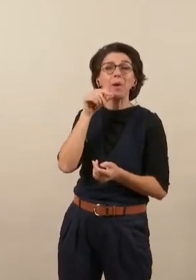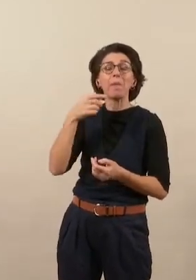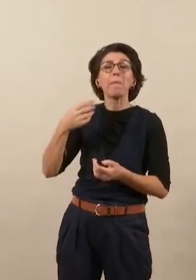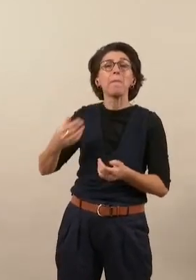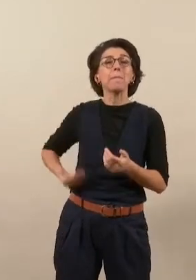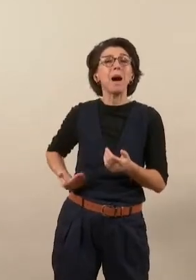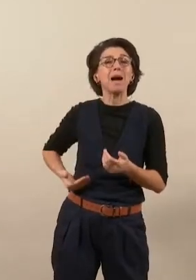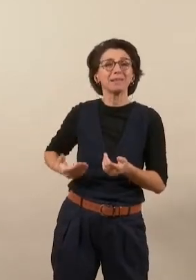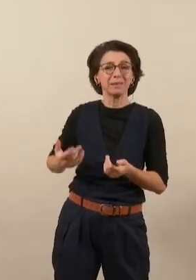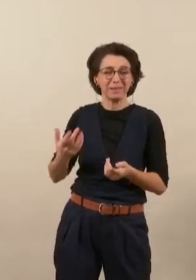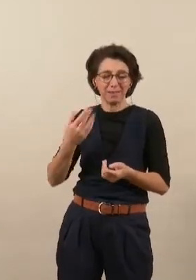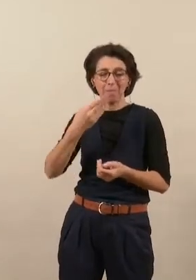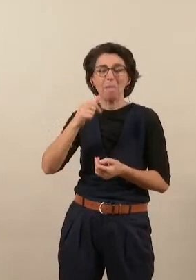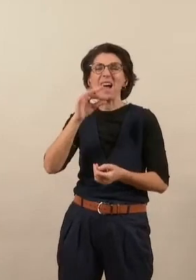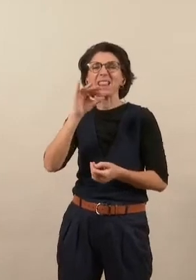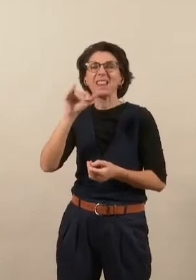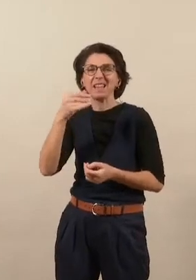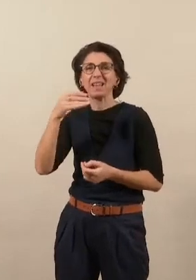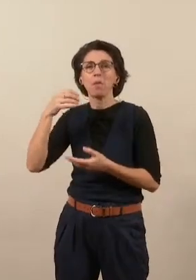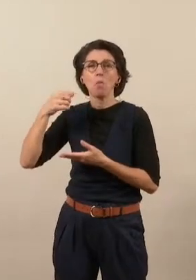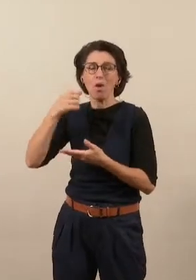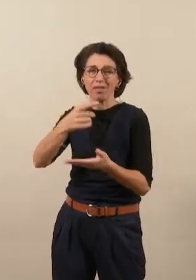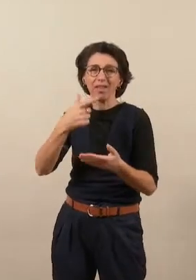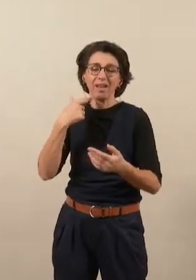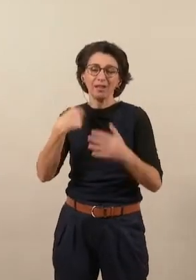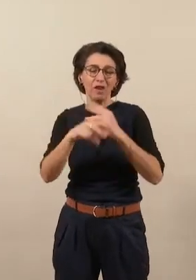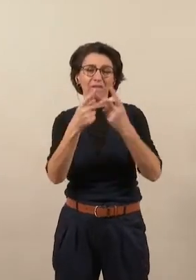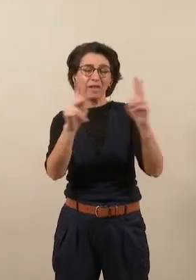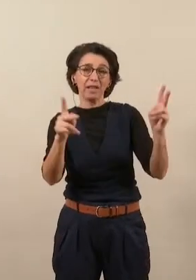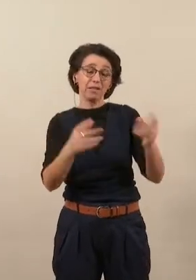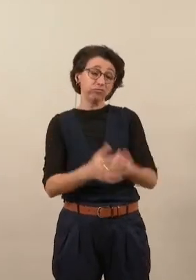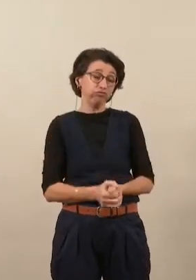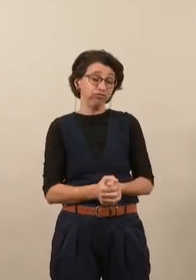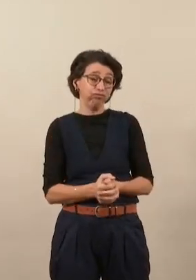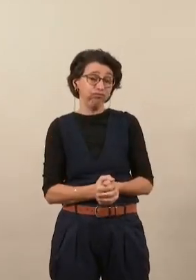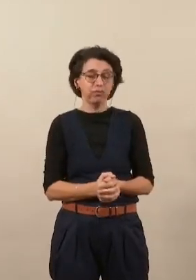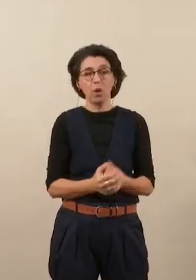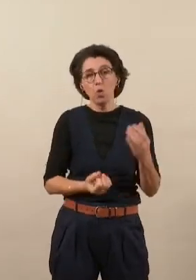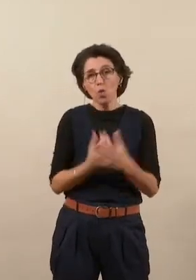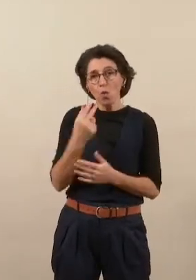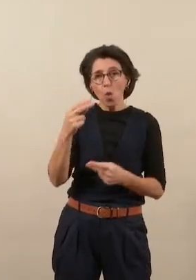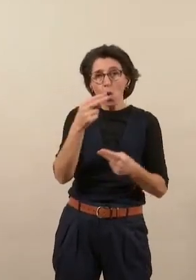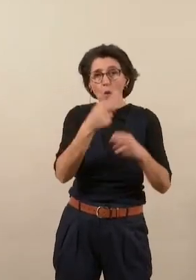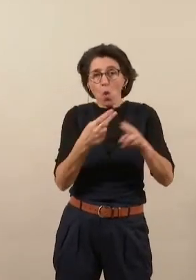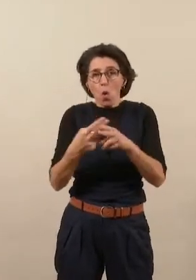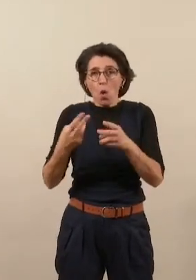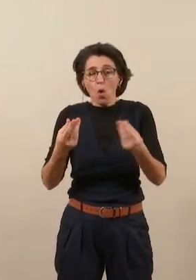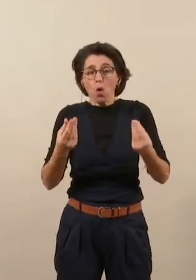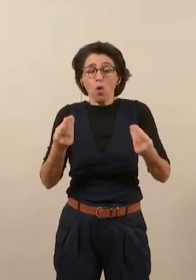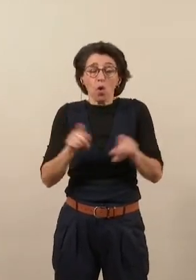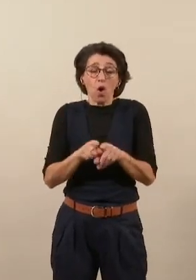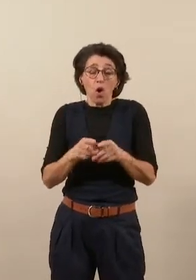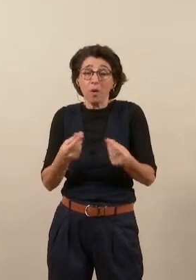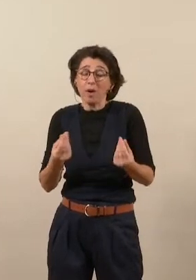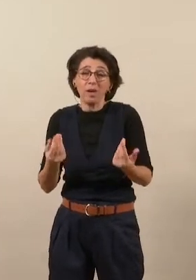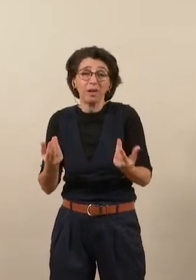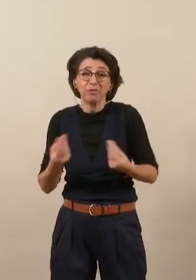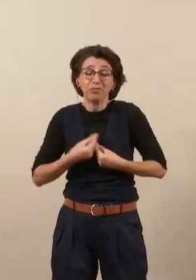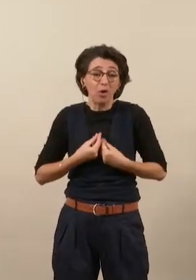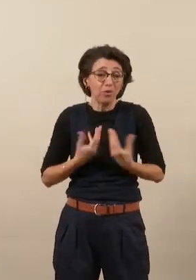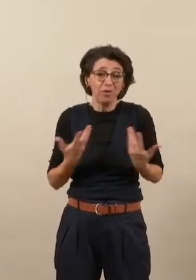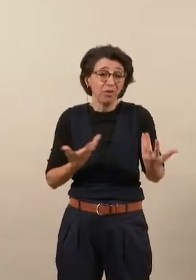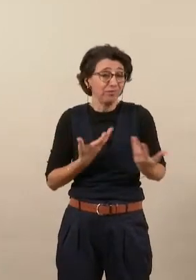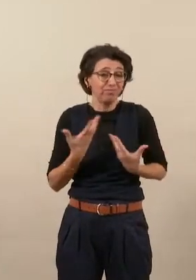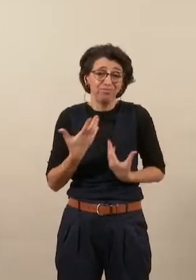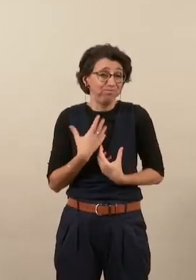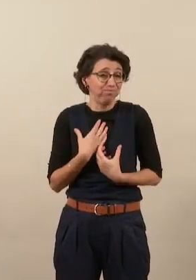citer Beaumarchais, qui dans son Barbier de Séville se pressait de rire de tout, de peur d'être obligé d'en pleurer. Vous êtes